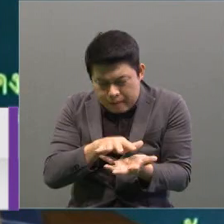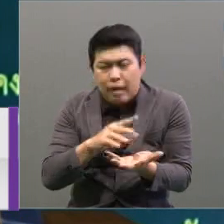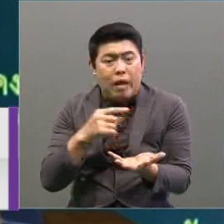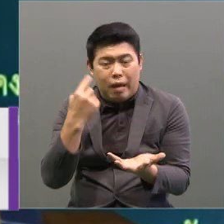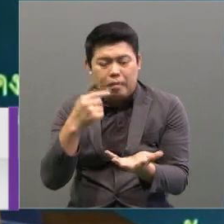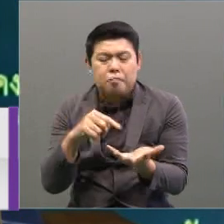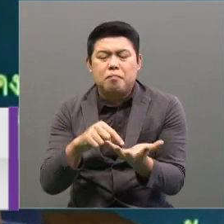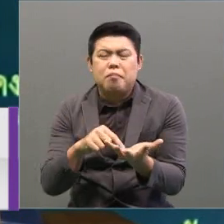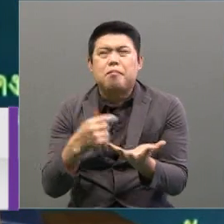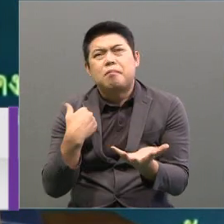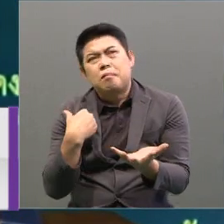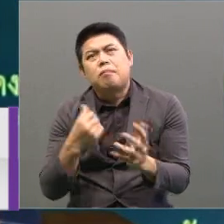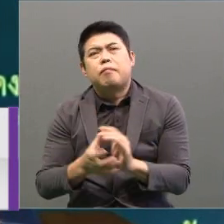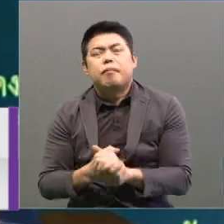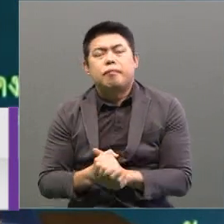จะเป็น